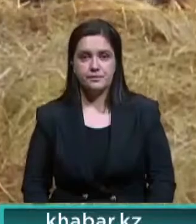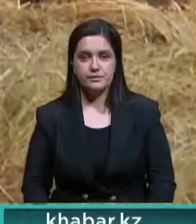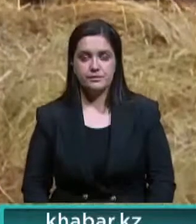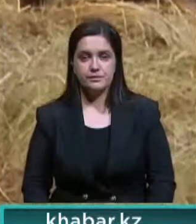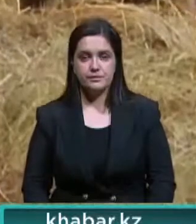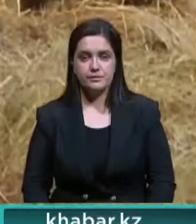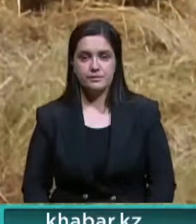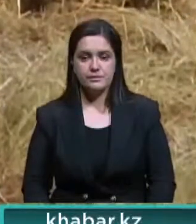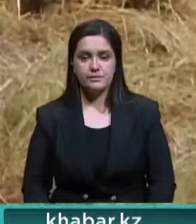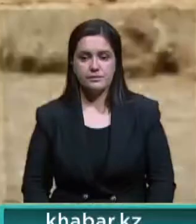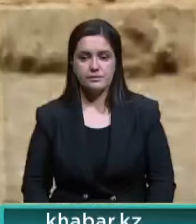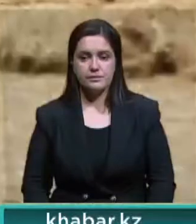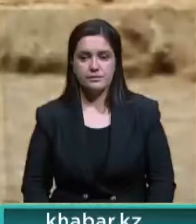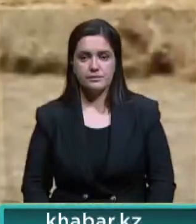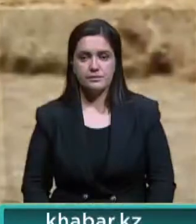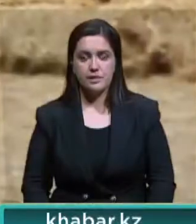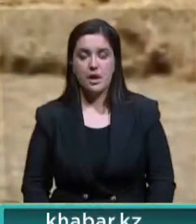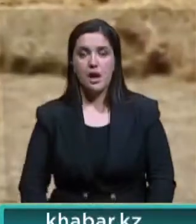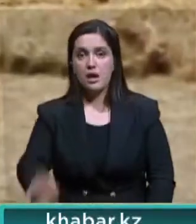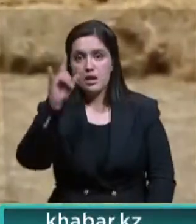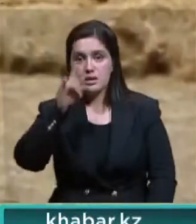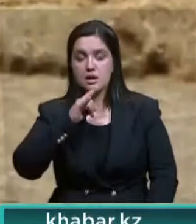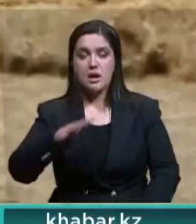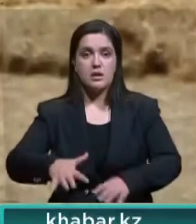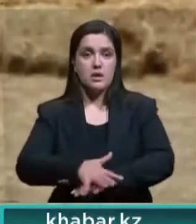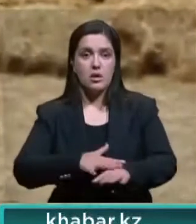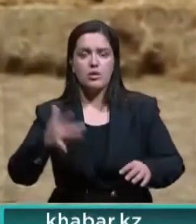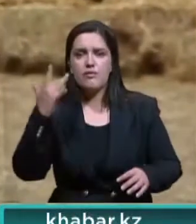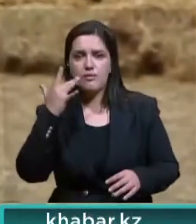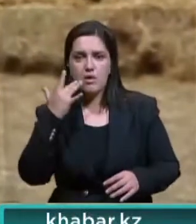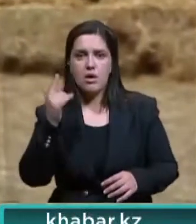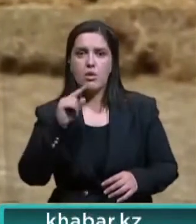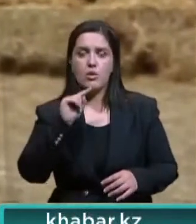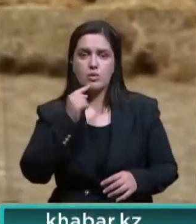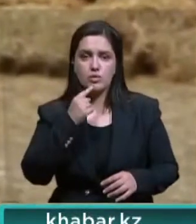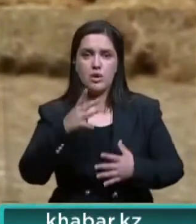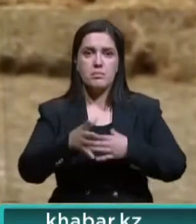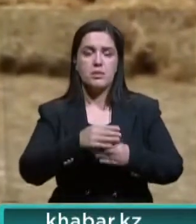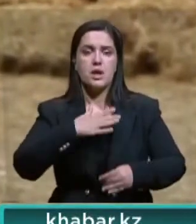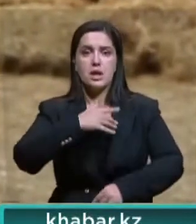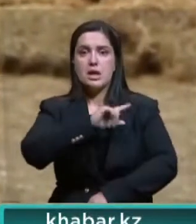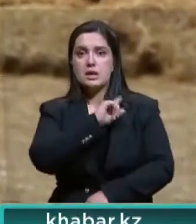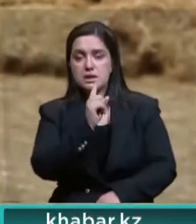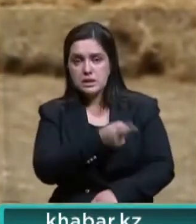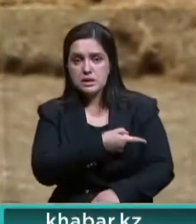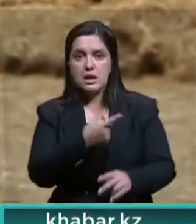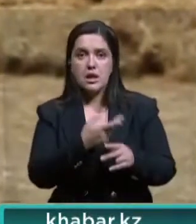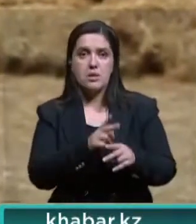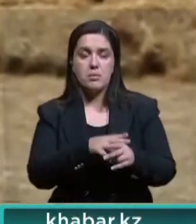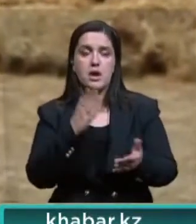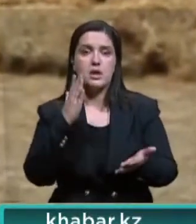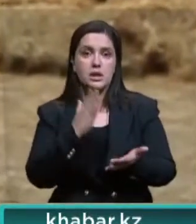к завели аркашон до казахский народ всегда преодолевал трудности вместе наши силы в единстве результат налицо